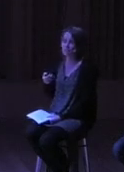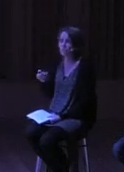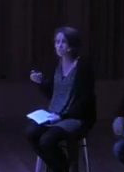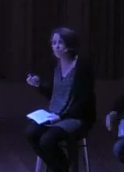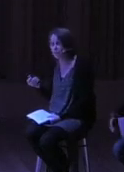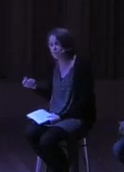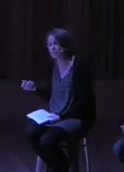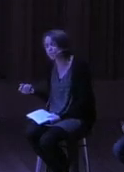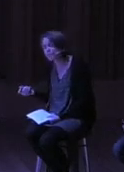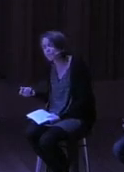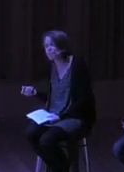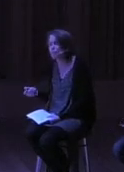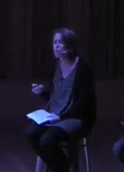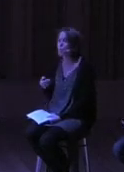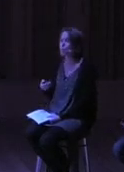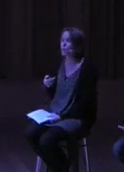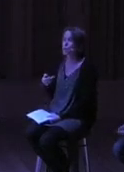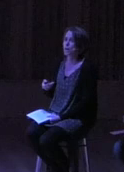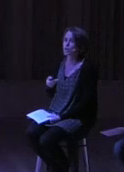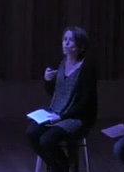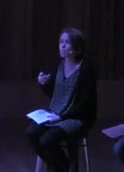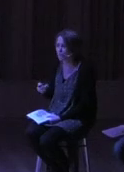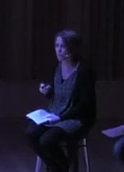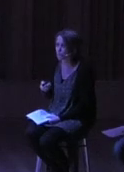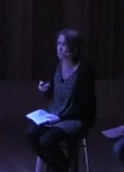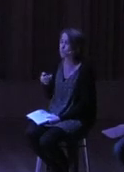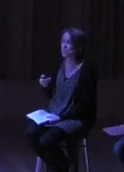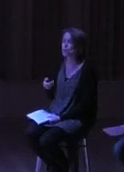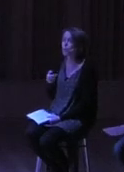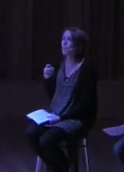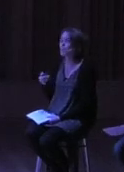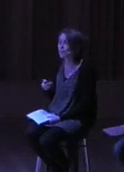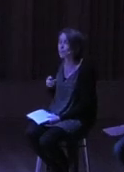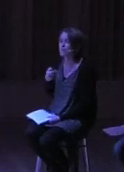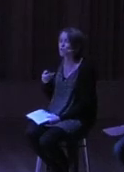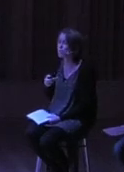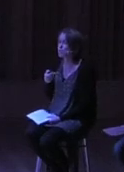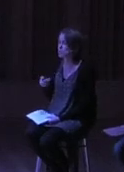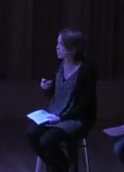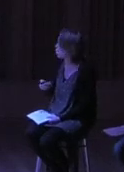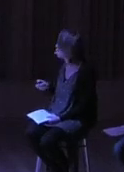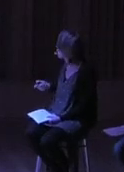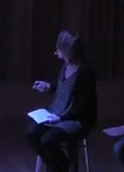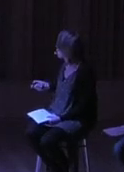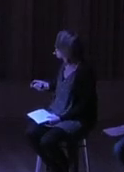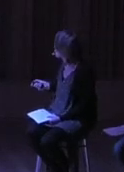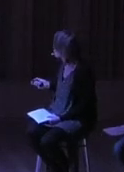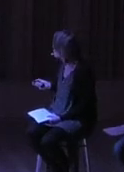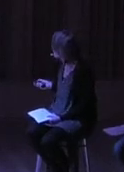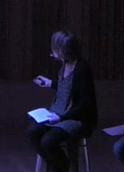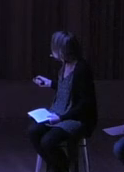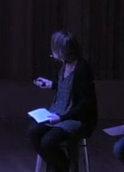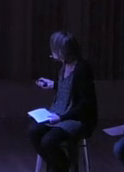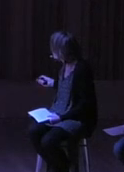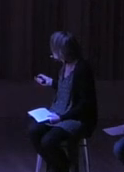que evidentment necessitaran manteniment, però ajudem en aquest manteniment i ajudem que l'arbre es doni per si sol, no? I aleshores